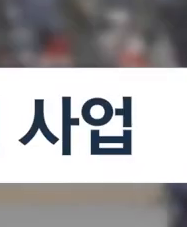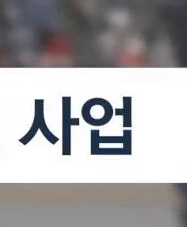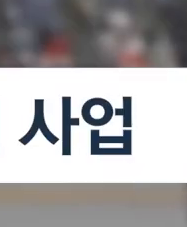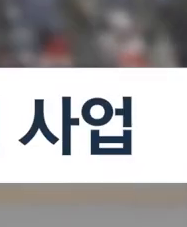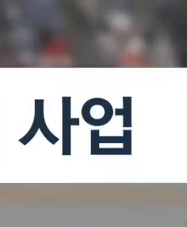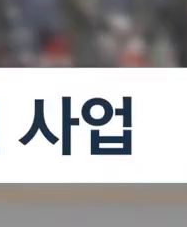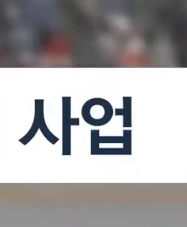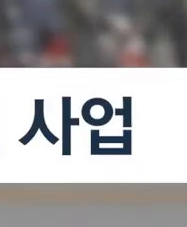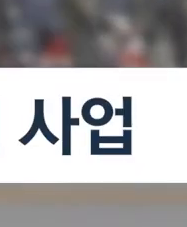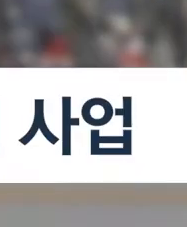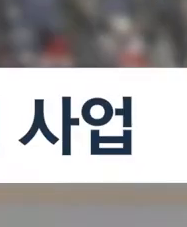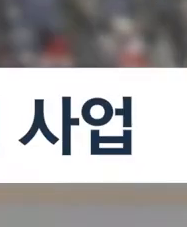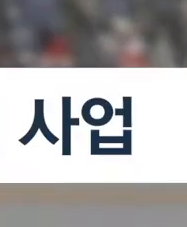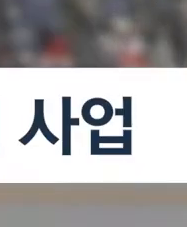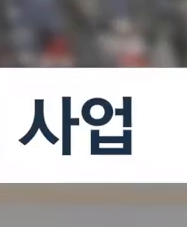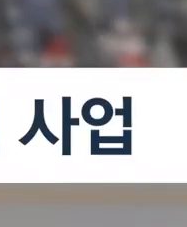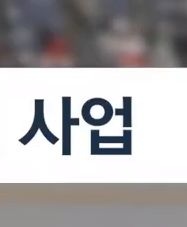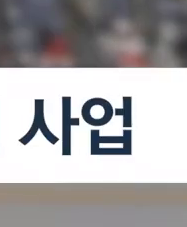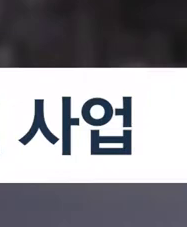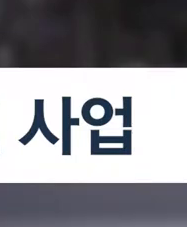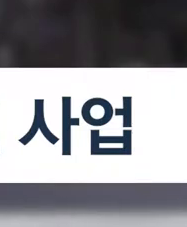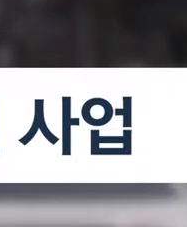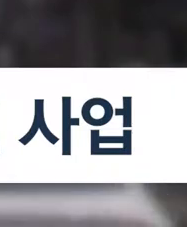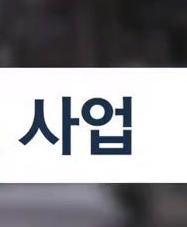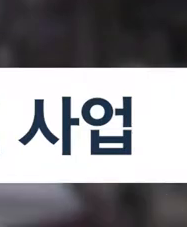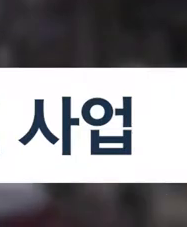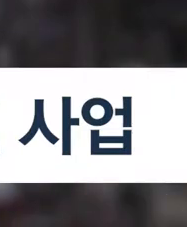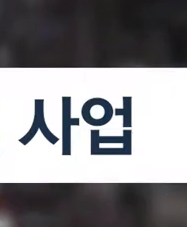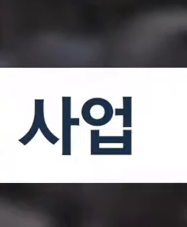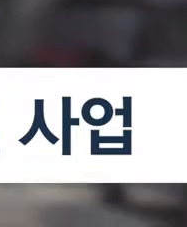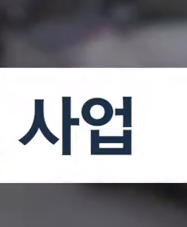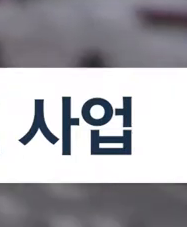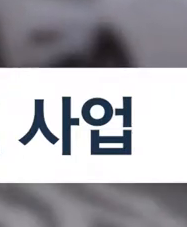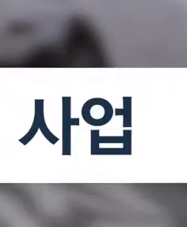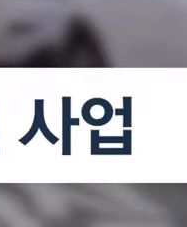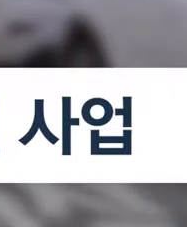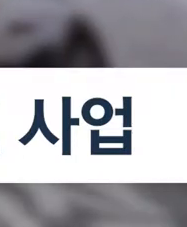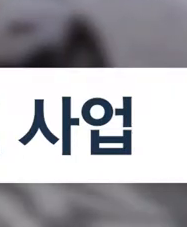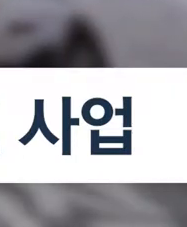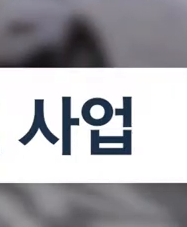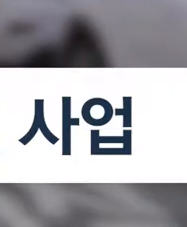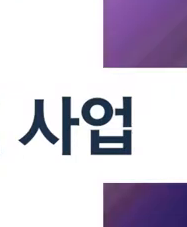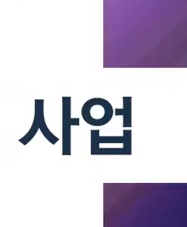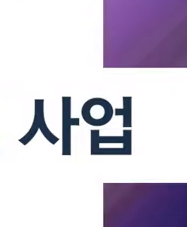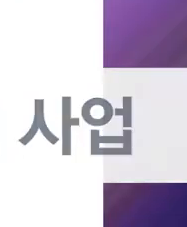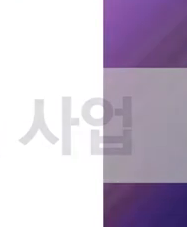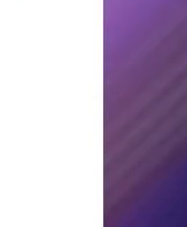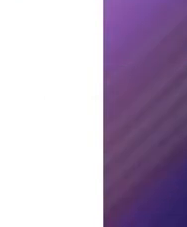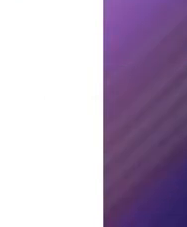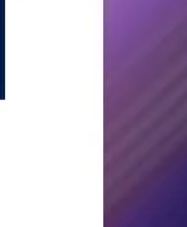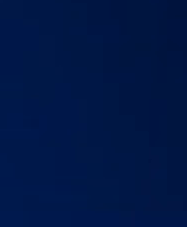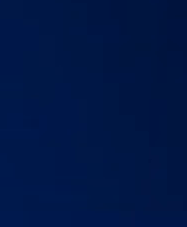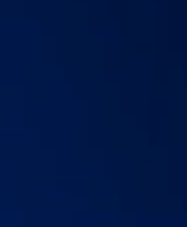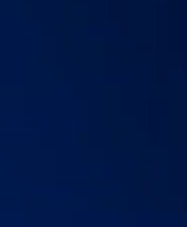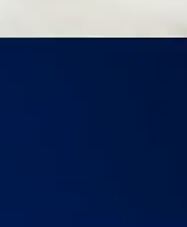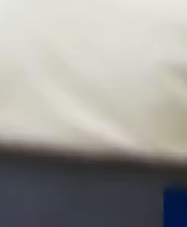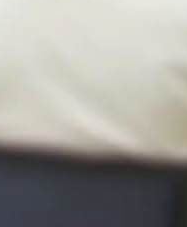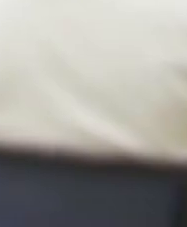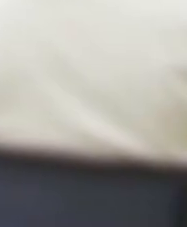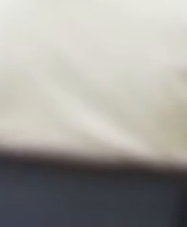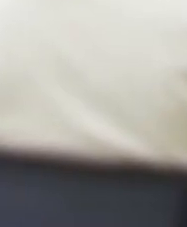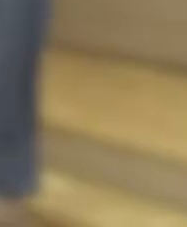강서구가 임대료를 인하해주는 임대인을 위해 2022년 서울형 착한 임대인 지원 사업을 추진합니다.